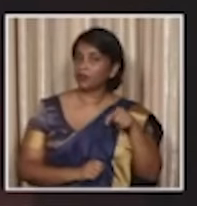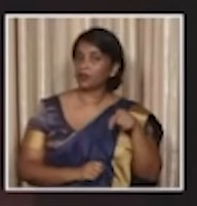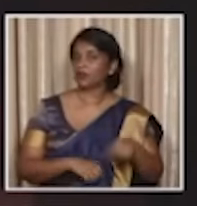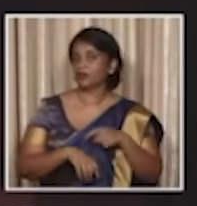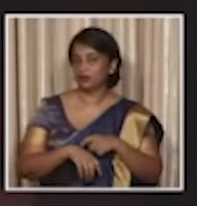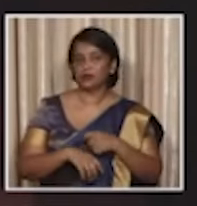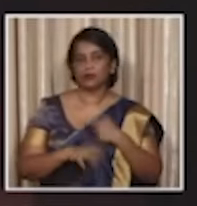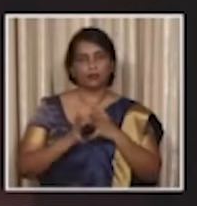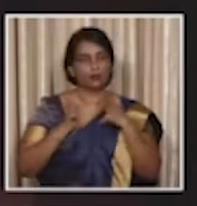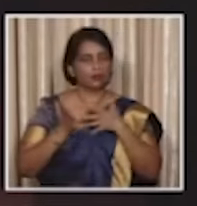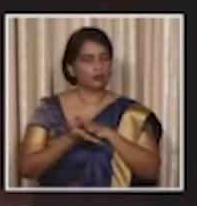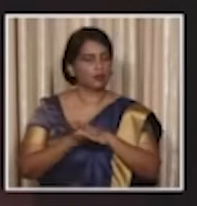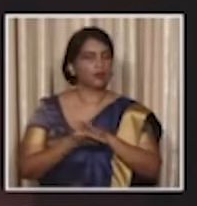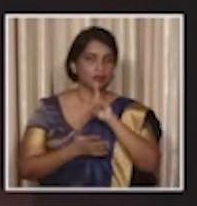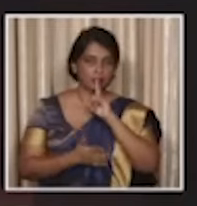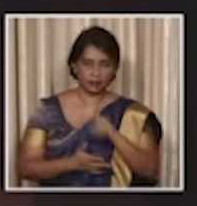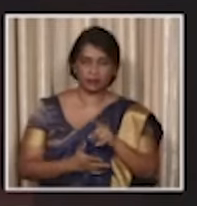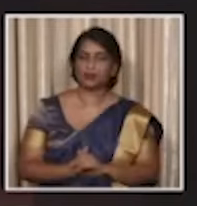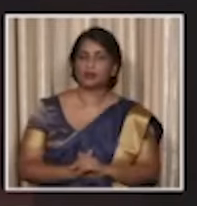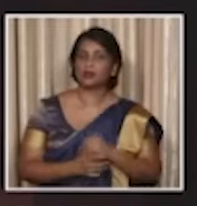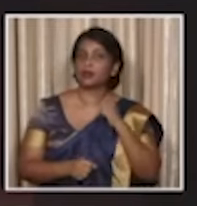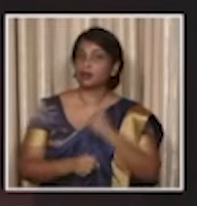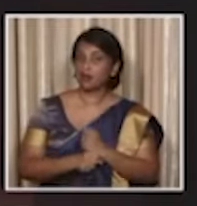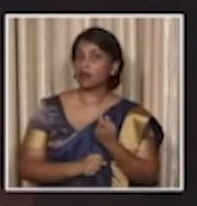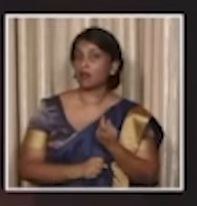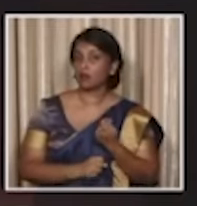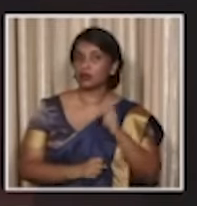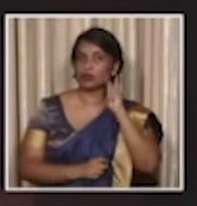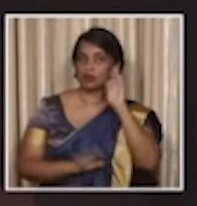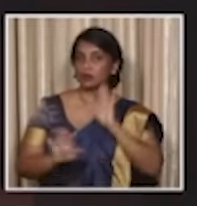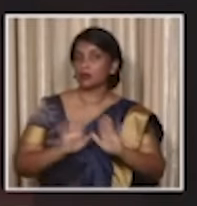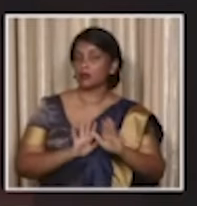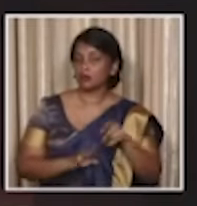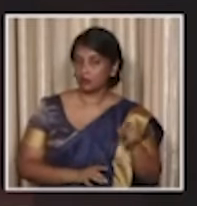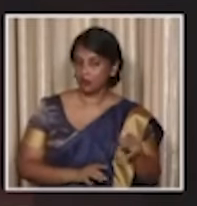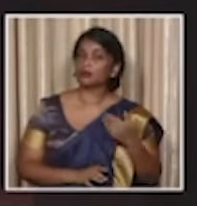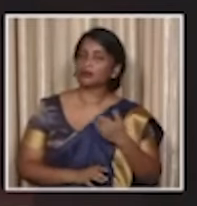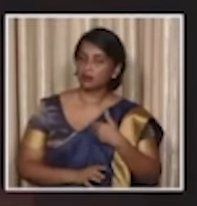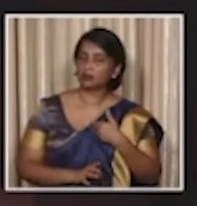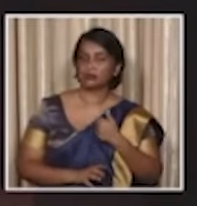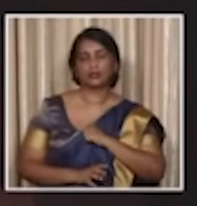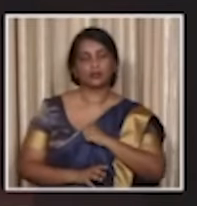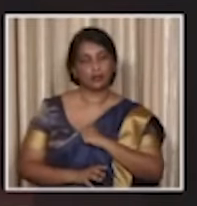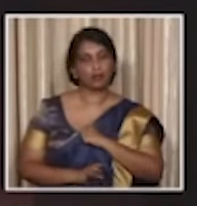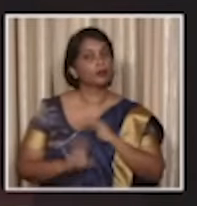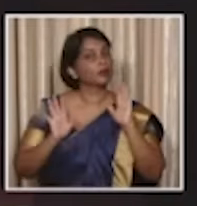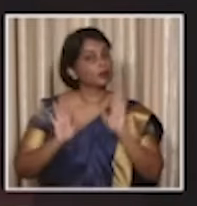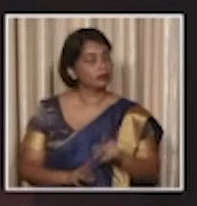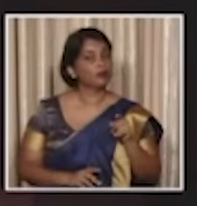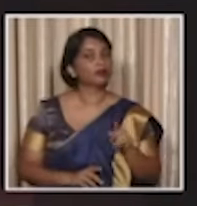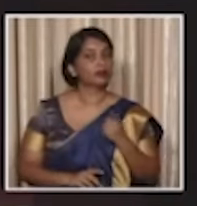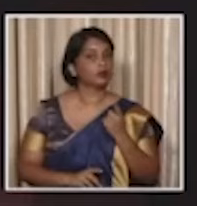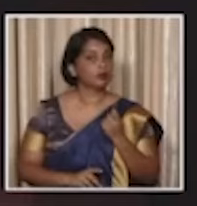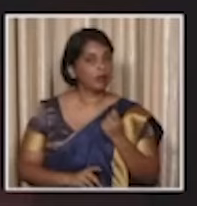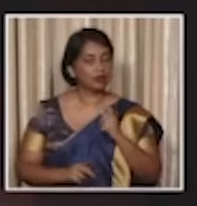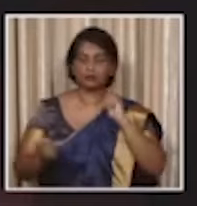අවස්ථාවේ මම බොහොම පැහැදිලිව කියන්න කැමතියි, රාජ්‍ය මූල්‍ය කළමනාකරණයට අපි පක්ෂයි. හැබැයි